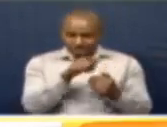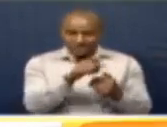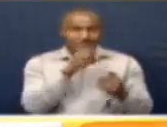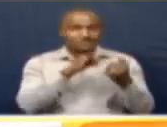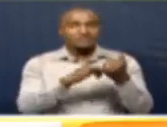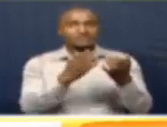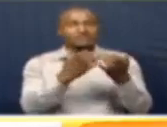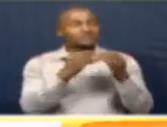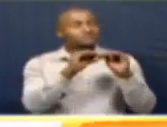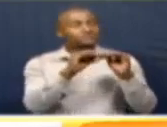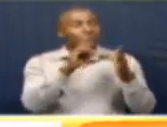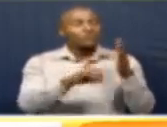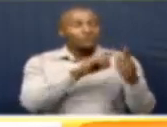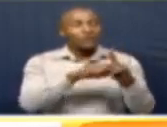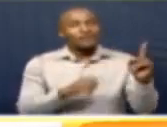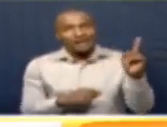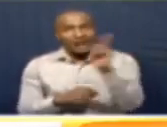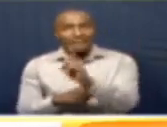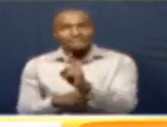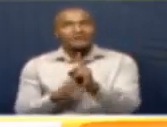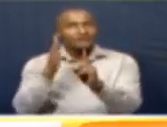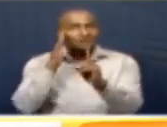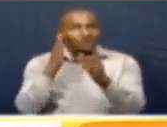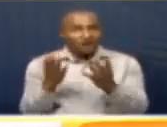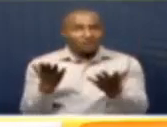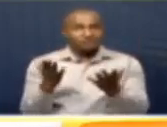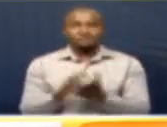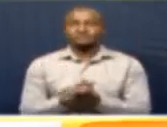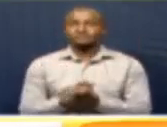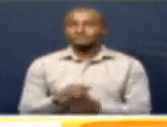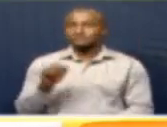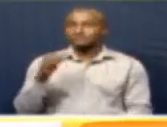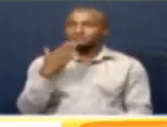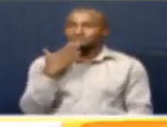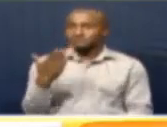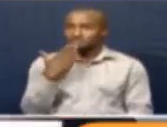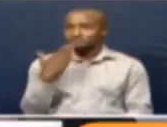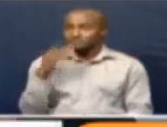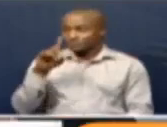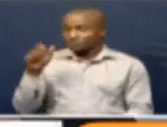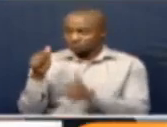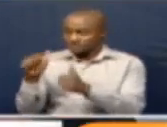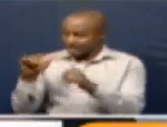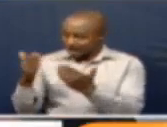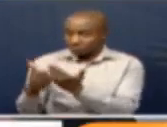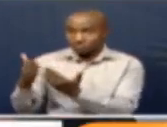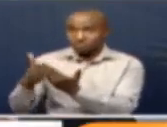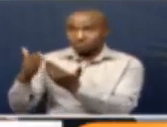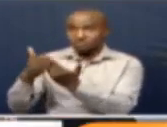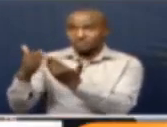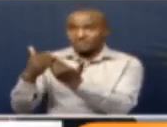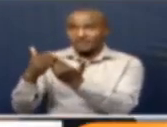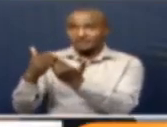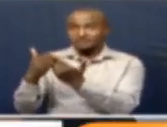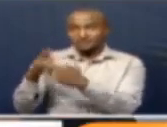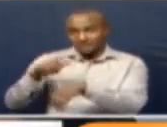aje ili akikuja kwangu ajue vile tutaweza. Asante sana kwa hilo swali. Anaulizia kuhusu malezi, anaulizia kwamba yeye alifundishwa